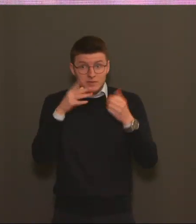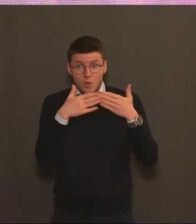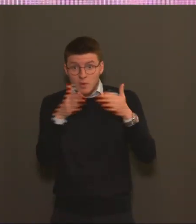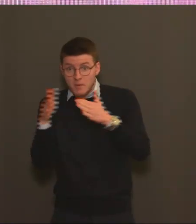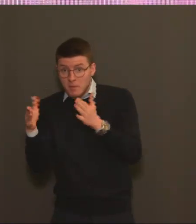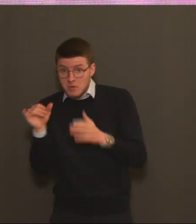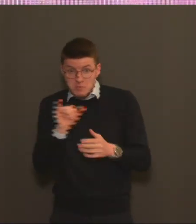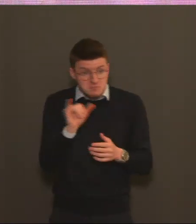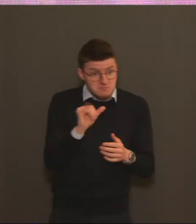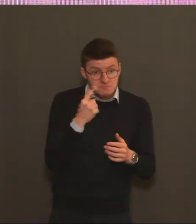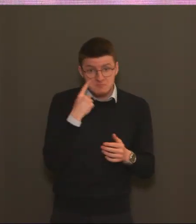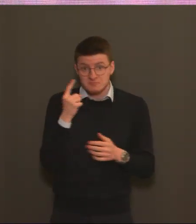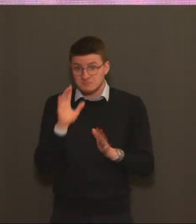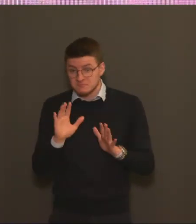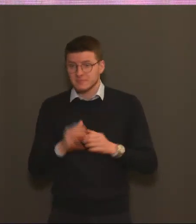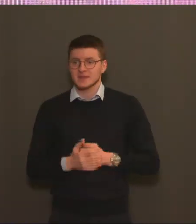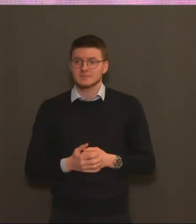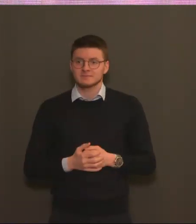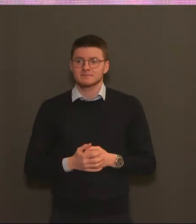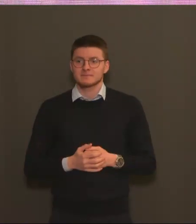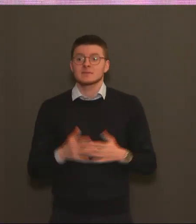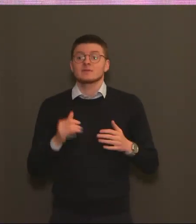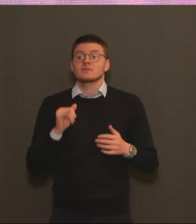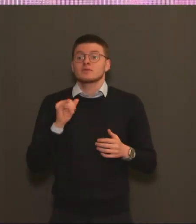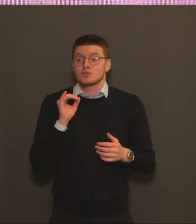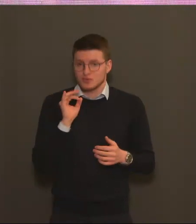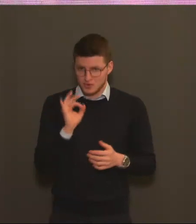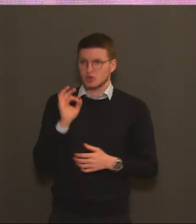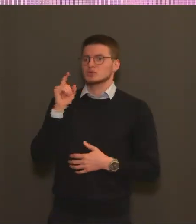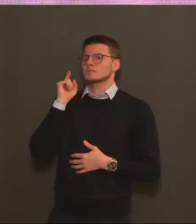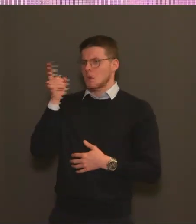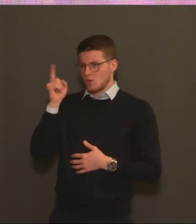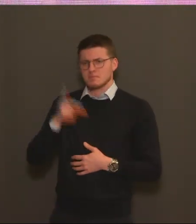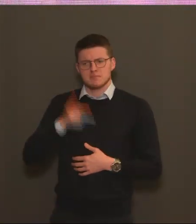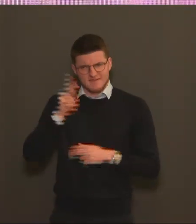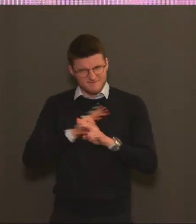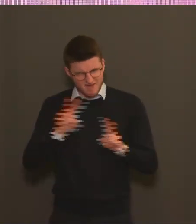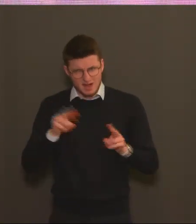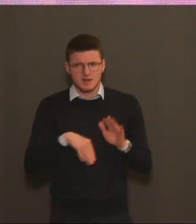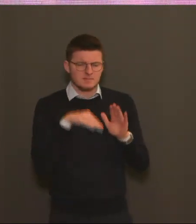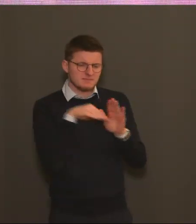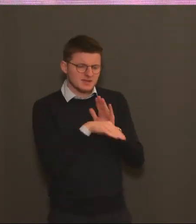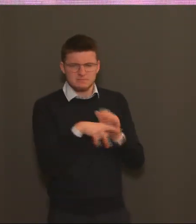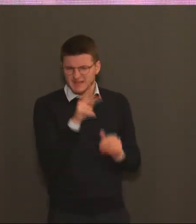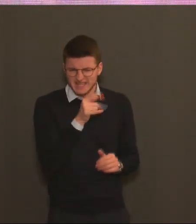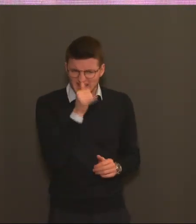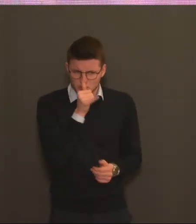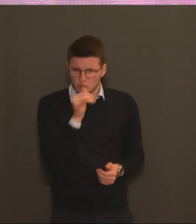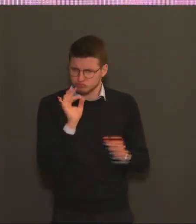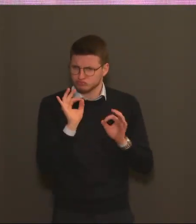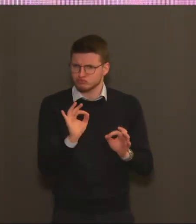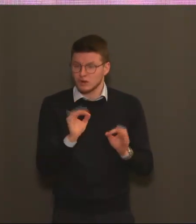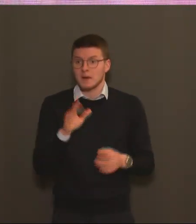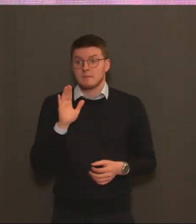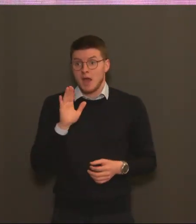Buiten is het inderdaad veiliger dan binnen. Maar dat betekent niet dat we elkaar buiten niet